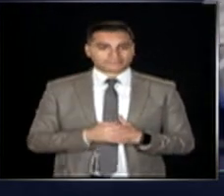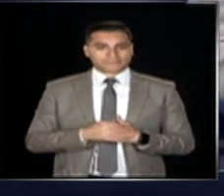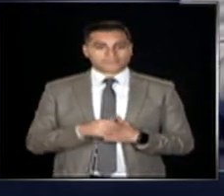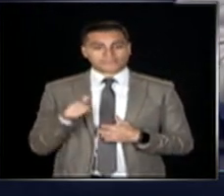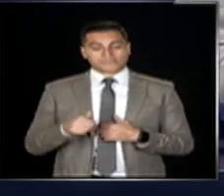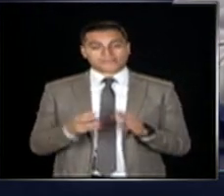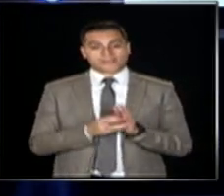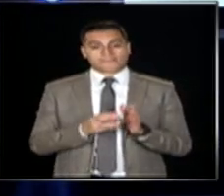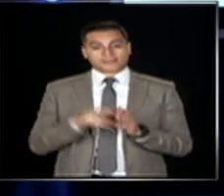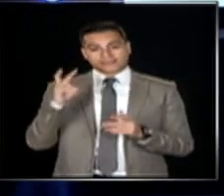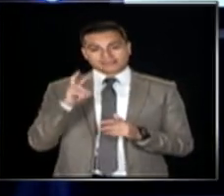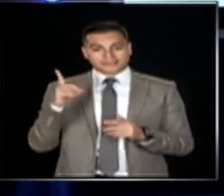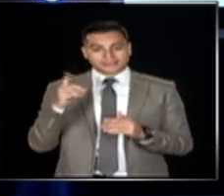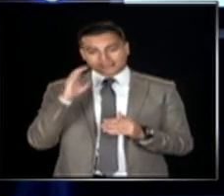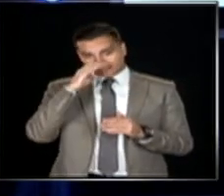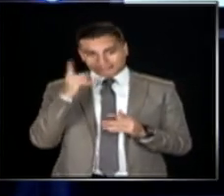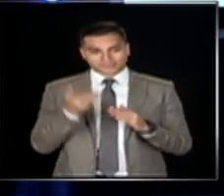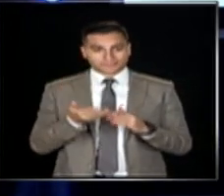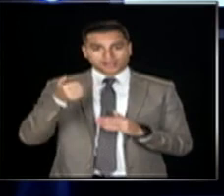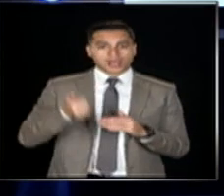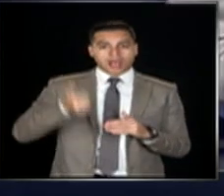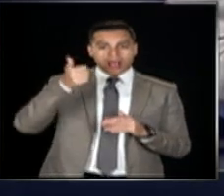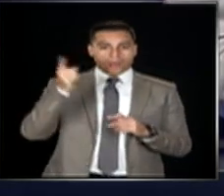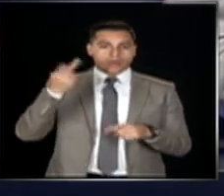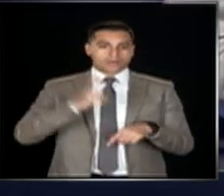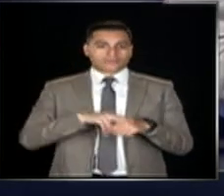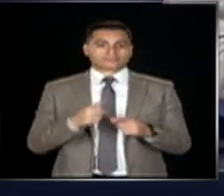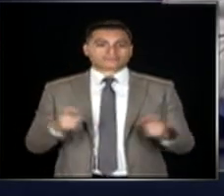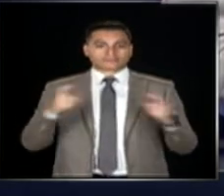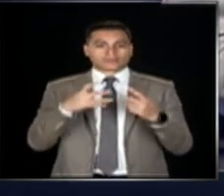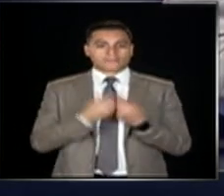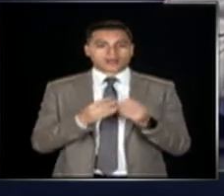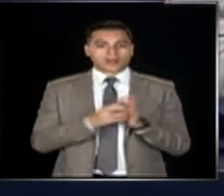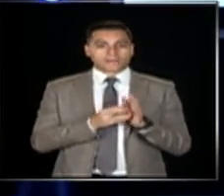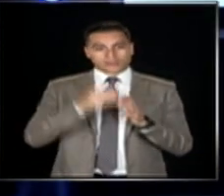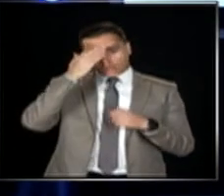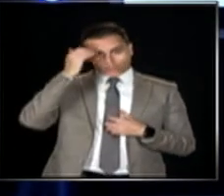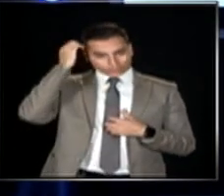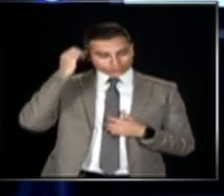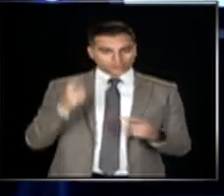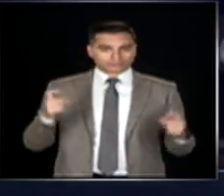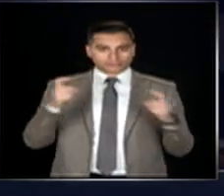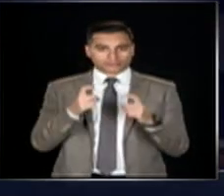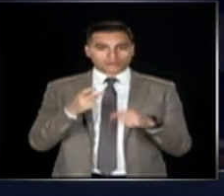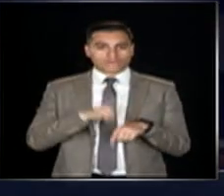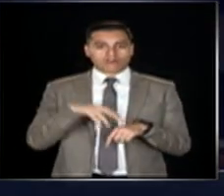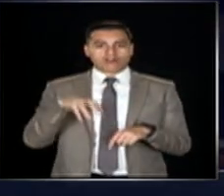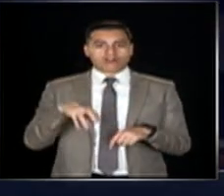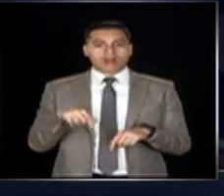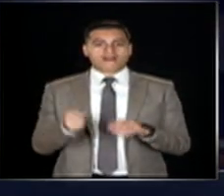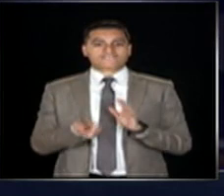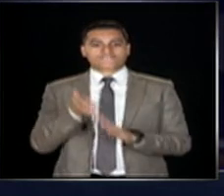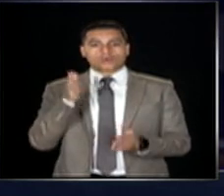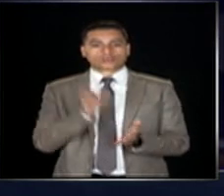كده جامعه النيل اتصدرتوا المجموعه وهتلعبوا مع جامعه اسيوط والقاهره بقى عندها